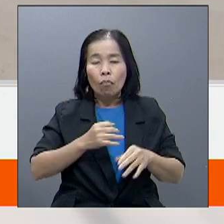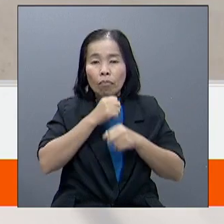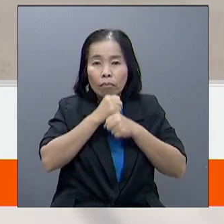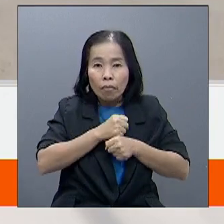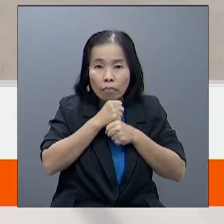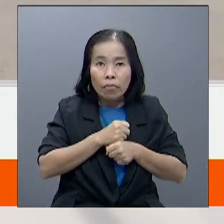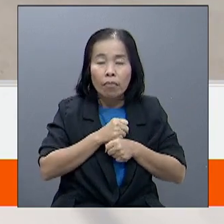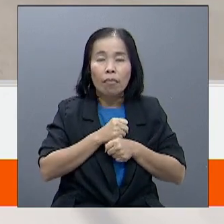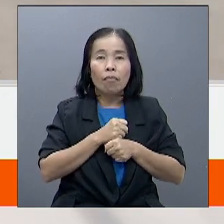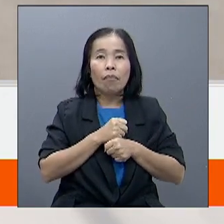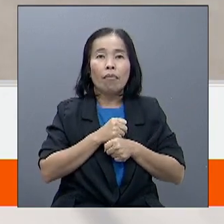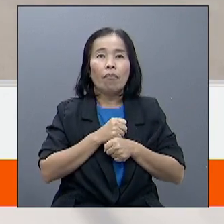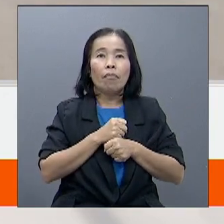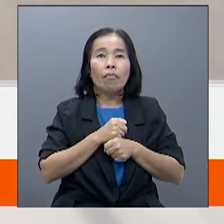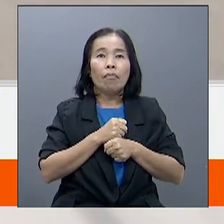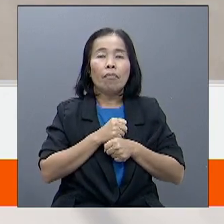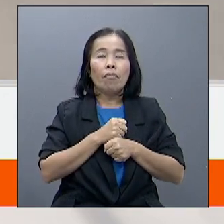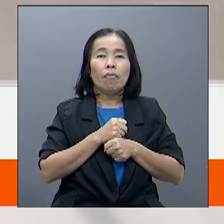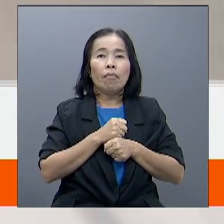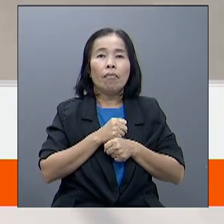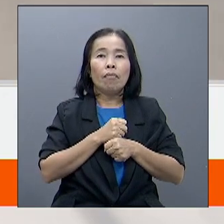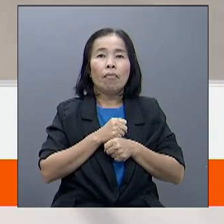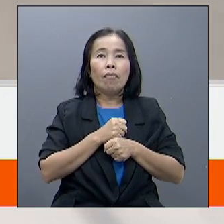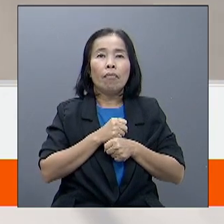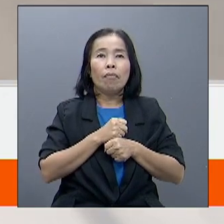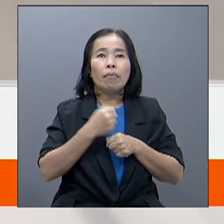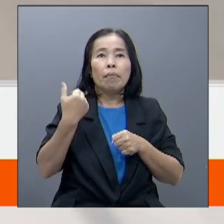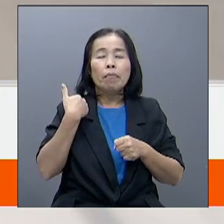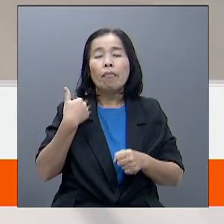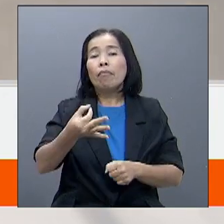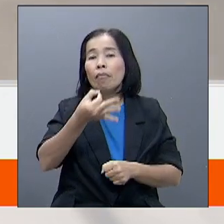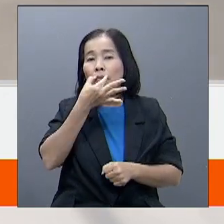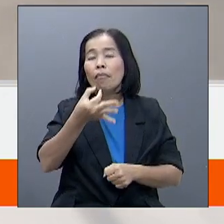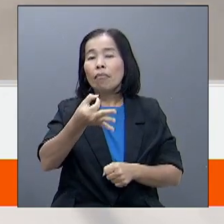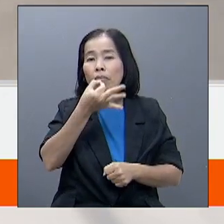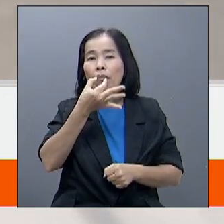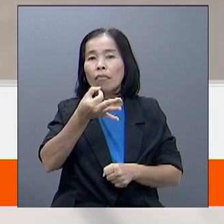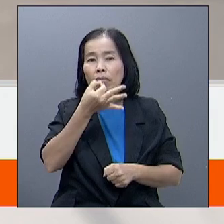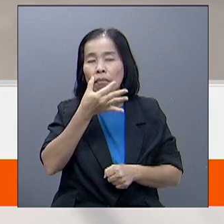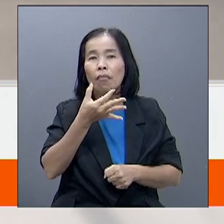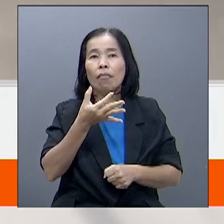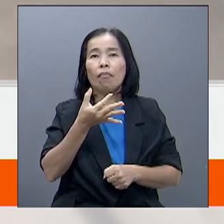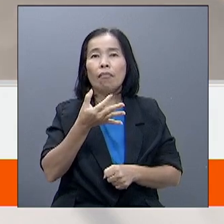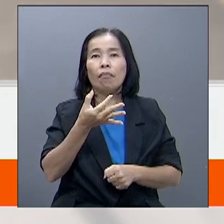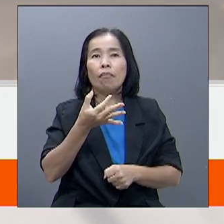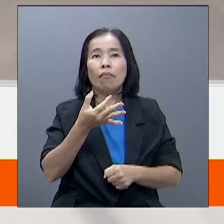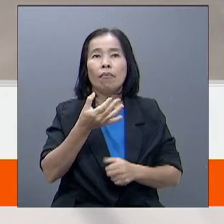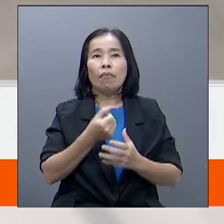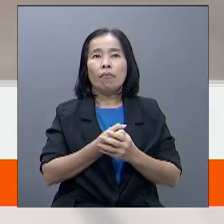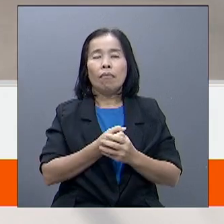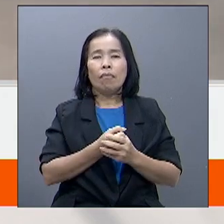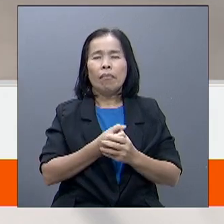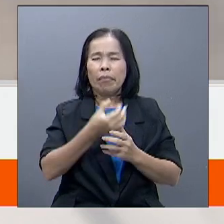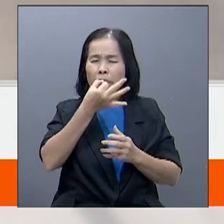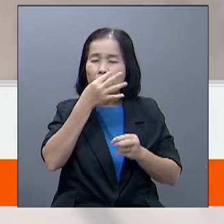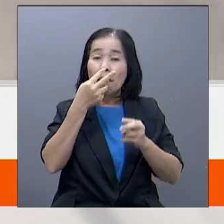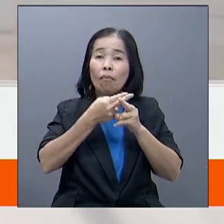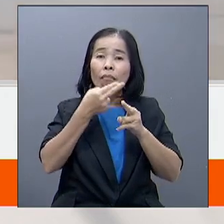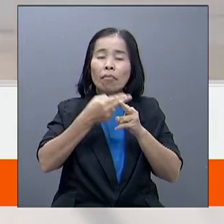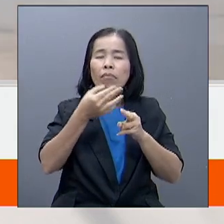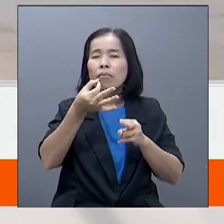ที่เราพบก็คือการแต่ทานยาที่เขาเรียกว่ากลุ่มเป็นเศษหรือที่เราเรียกว่าเป็นย